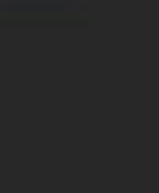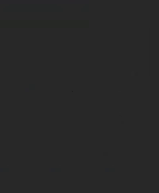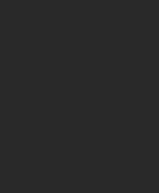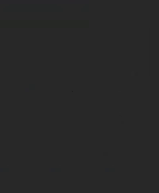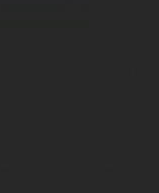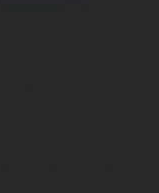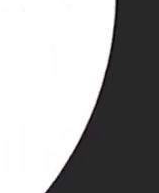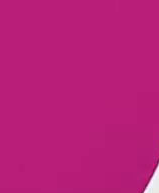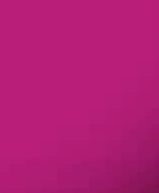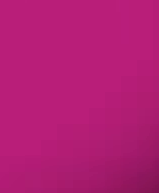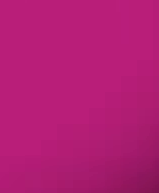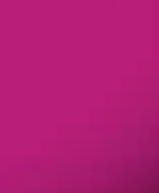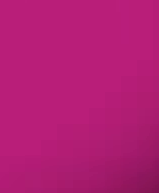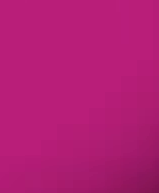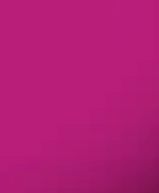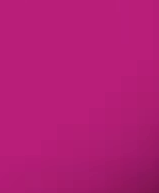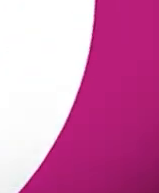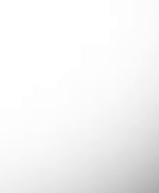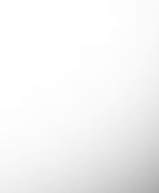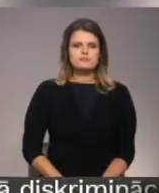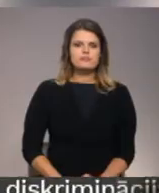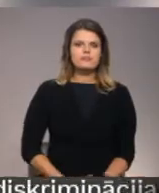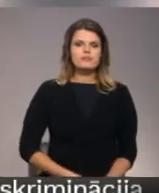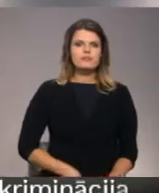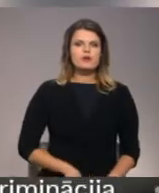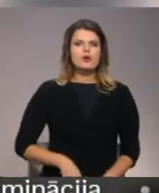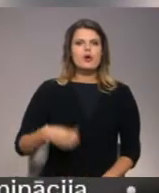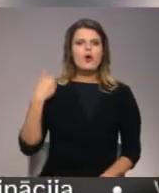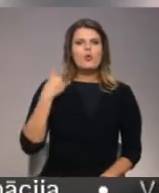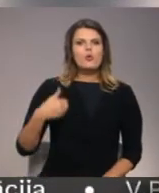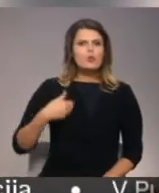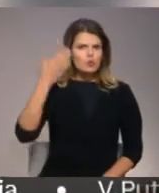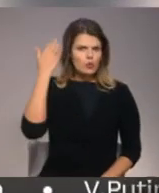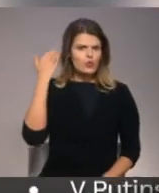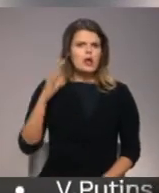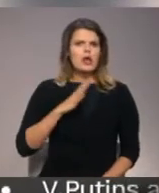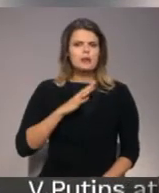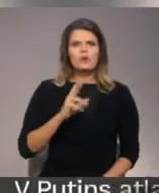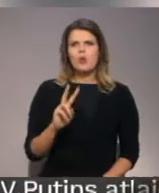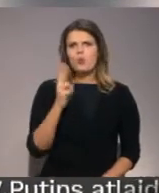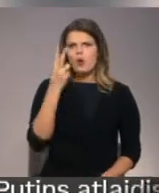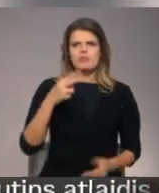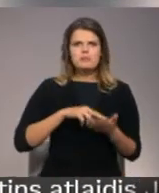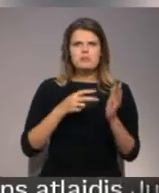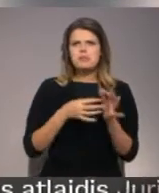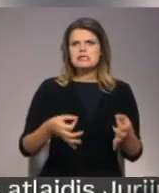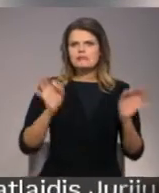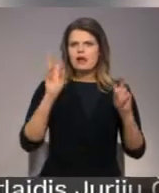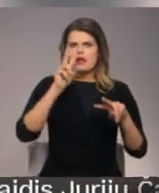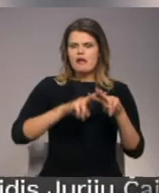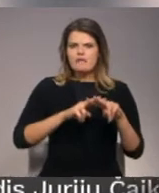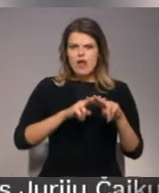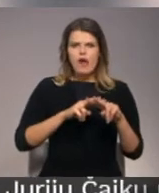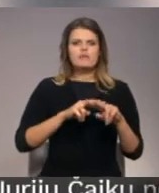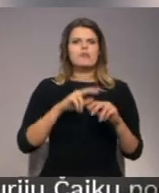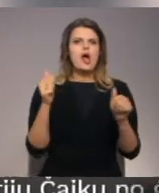Re! Viss ēters ir te! Kuldīga tūlaik bija otra strateģiski svarīgā vieta aiz Rīgas. Ja